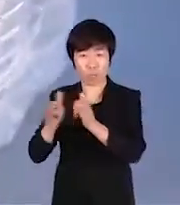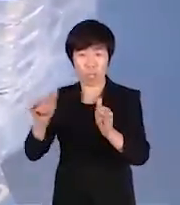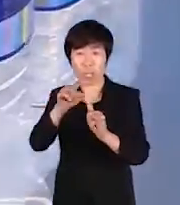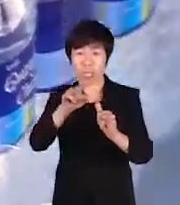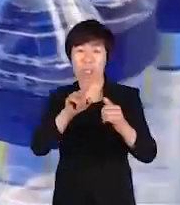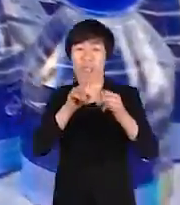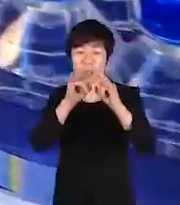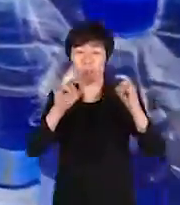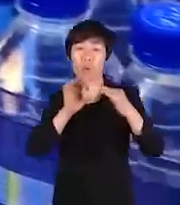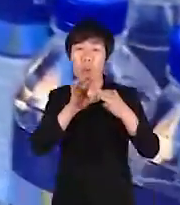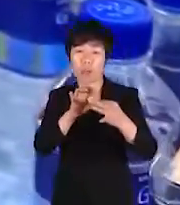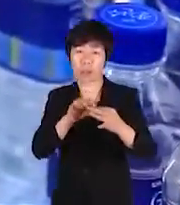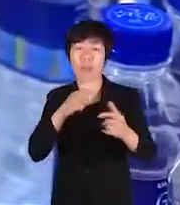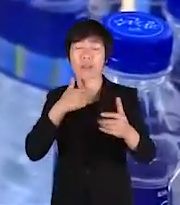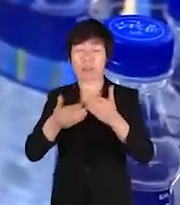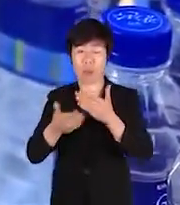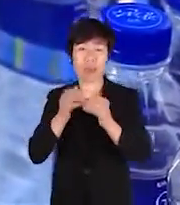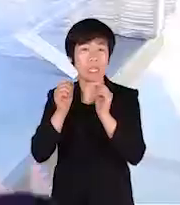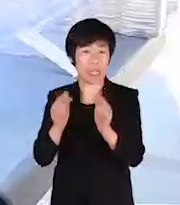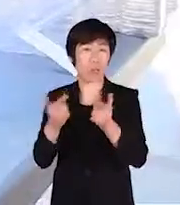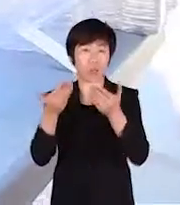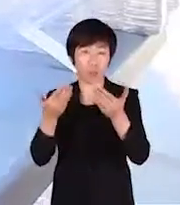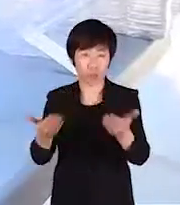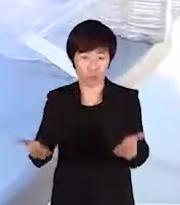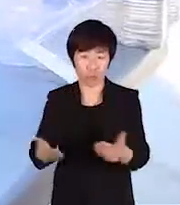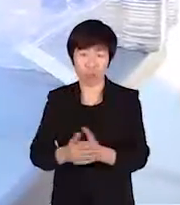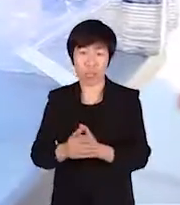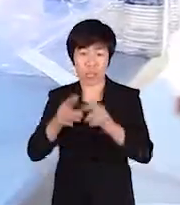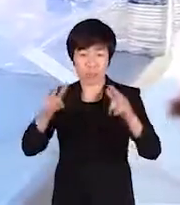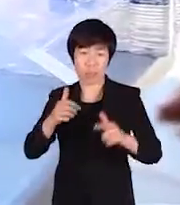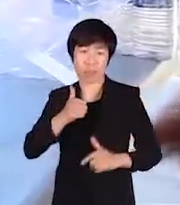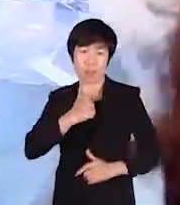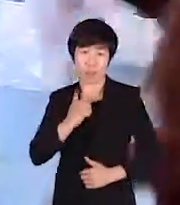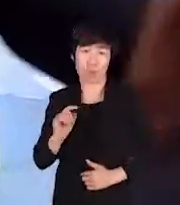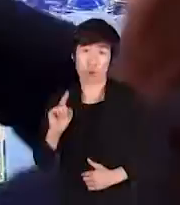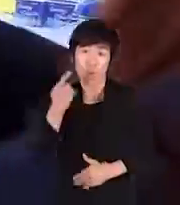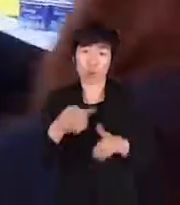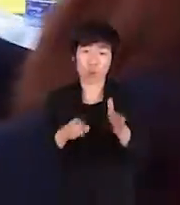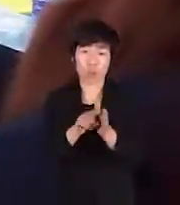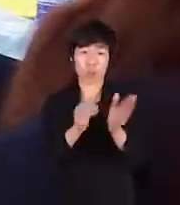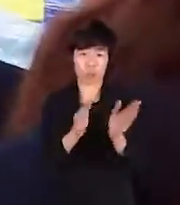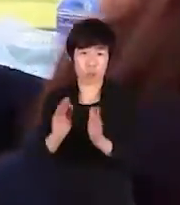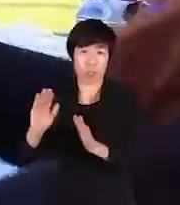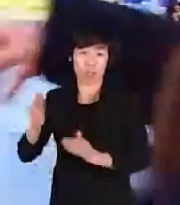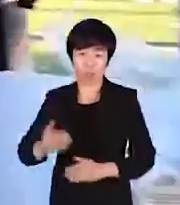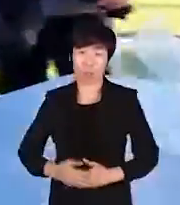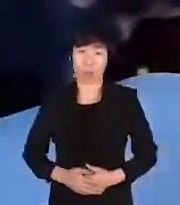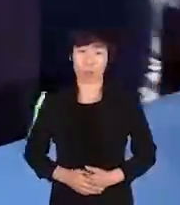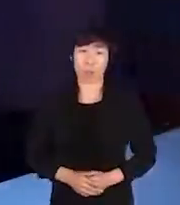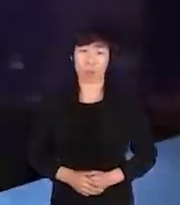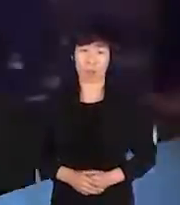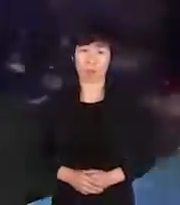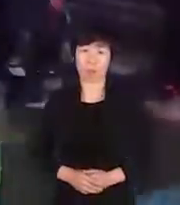관련된 체험을 할 수 있는 기회를 제공해 지역의 자긍심을 고취하기 위해 준비됐는데요.